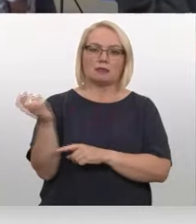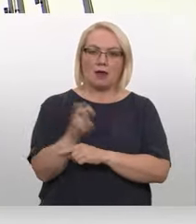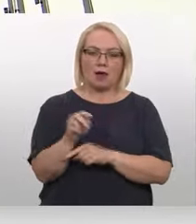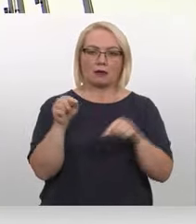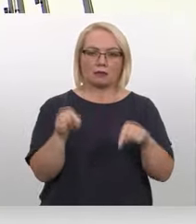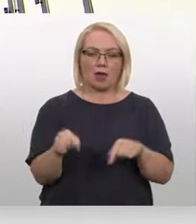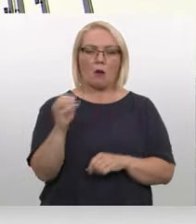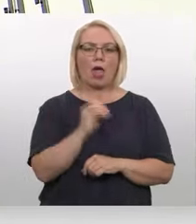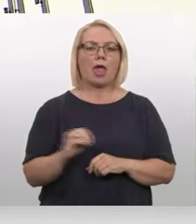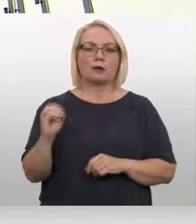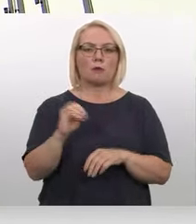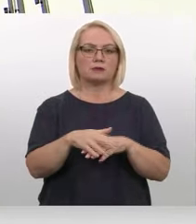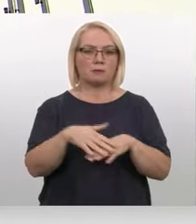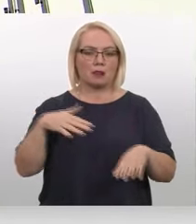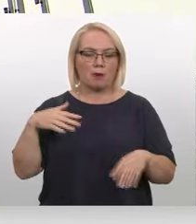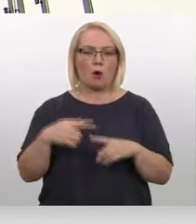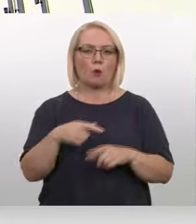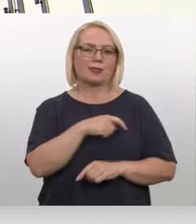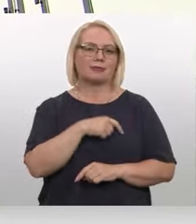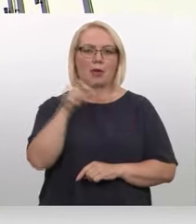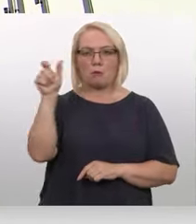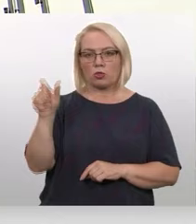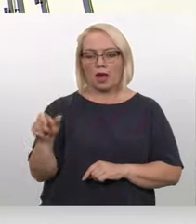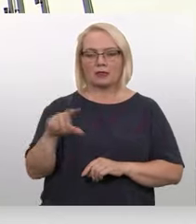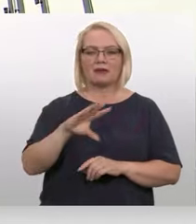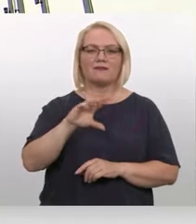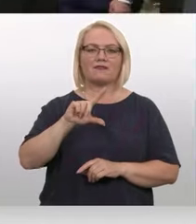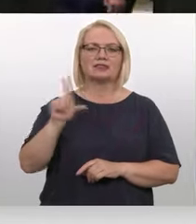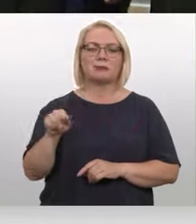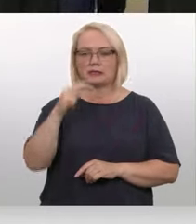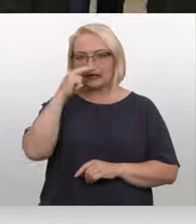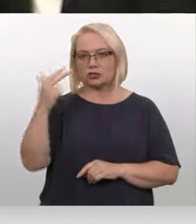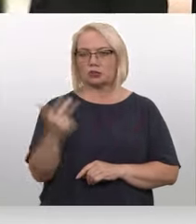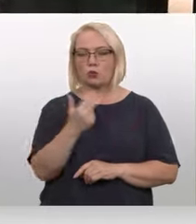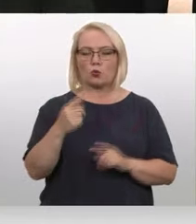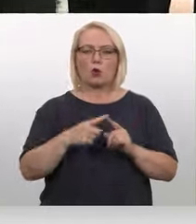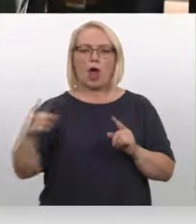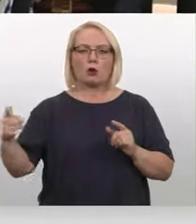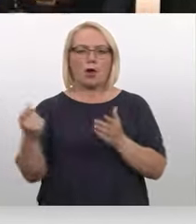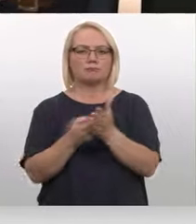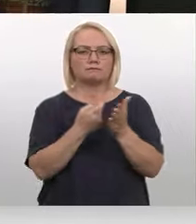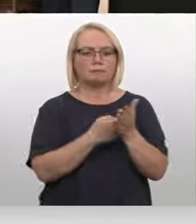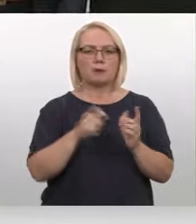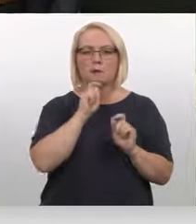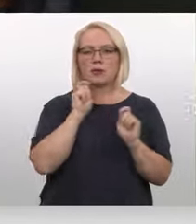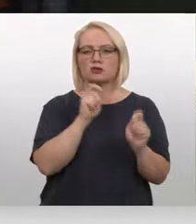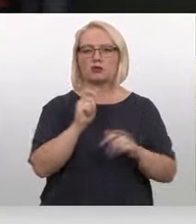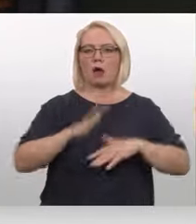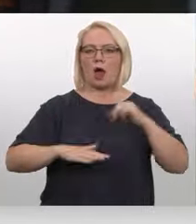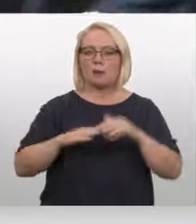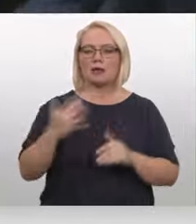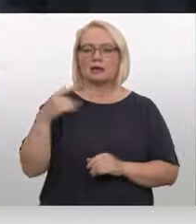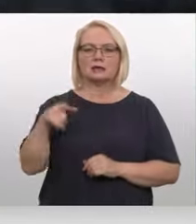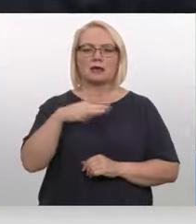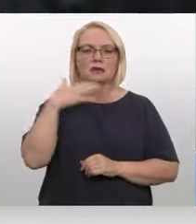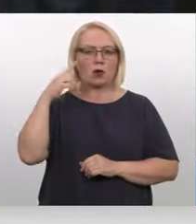uz Eiropas parlamentu, un deputāti viņu vismaz 3 stundu garumā izvaicās par viņam piešķirto portfeli, cik no tā viņš